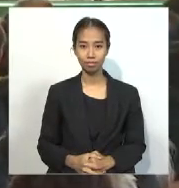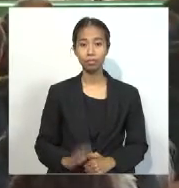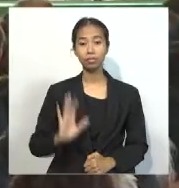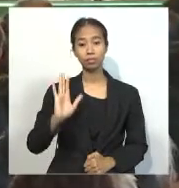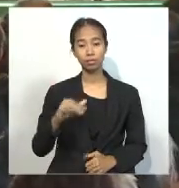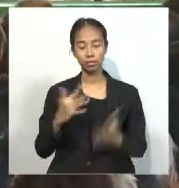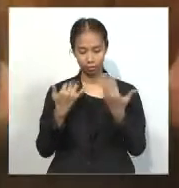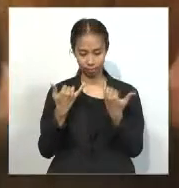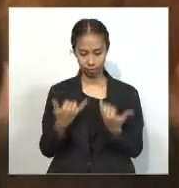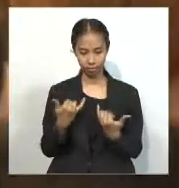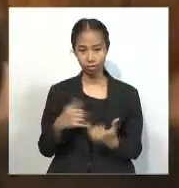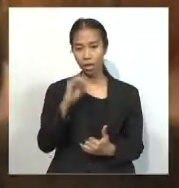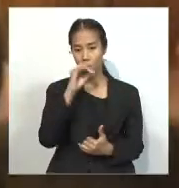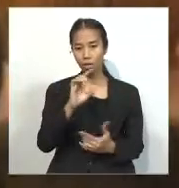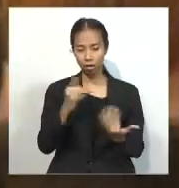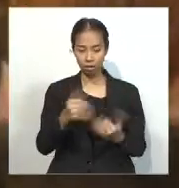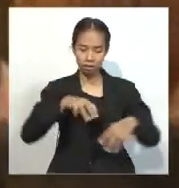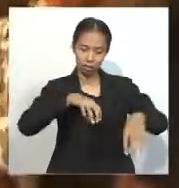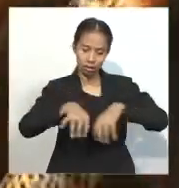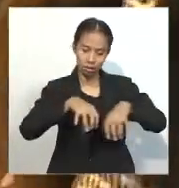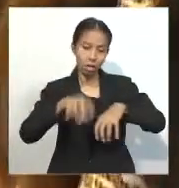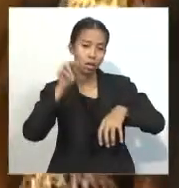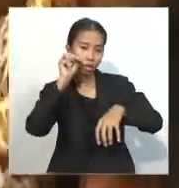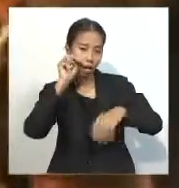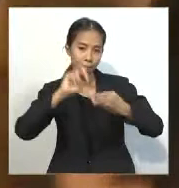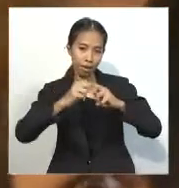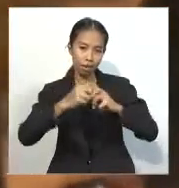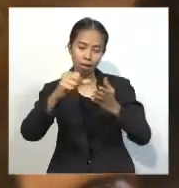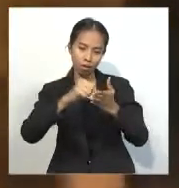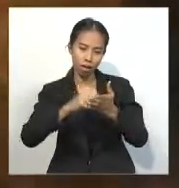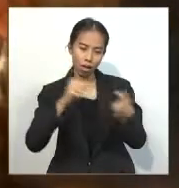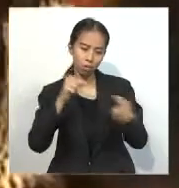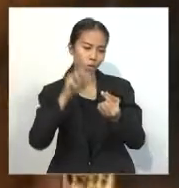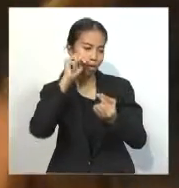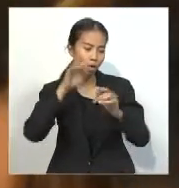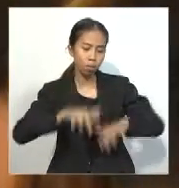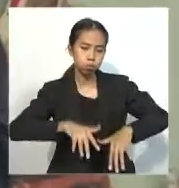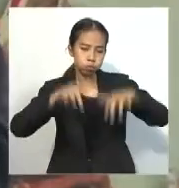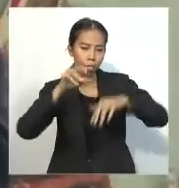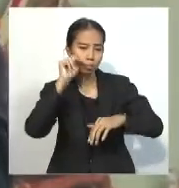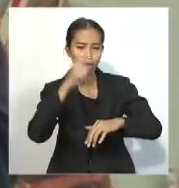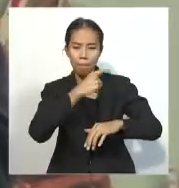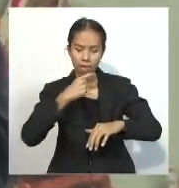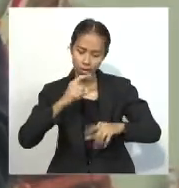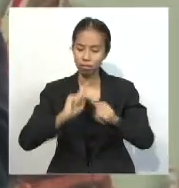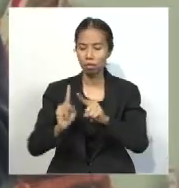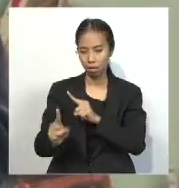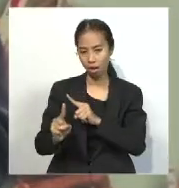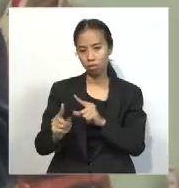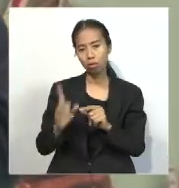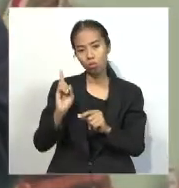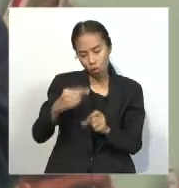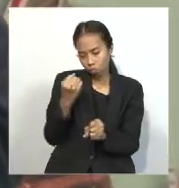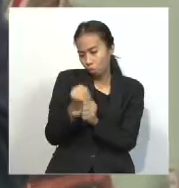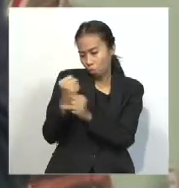นายกรัฐมนตรียังได้กล่าวถึงการบริหารจัดการน้ำที่ต้องแก้ปัญหาน้ำท่วมภัยแล้งและรักษาระบบนิเวศได้ทุก